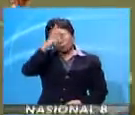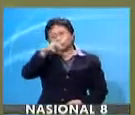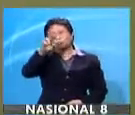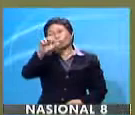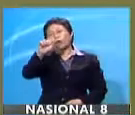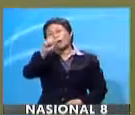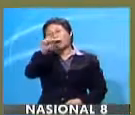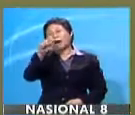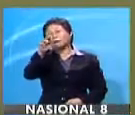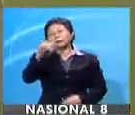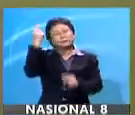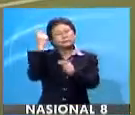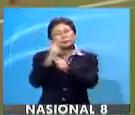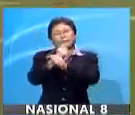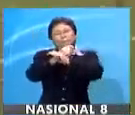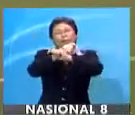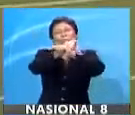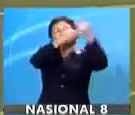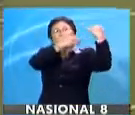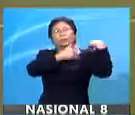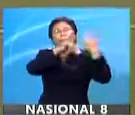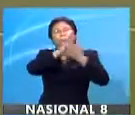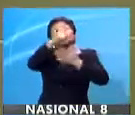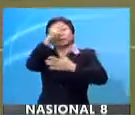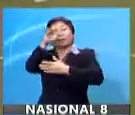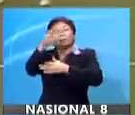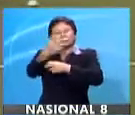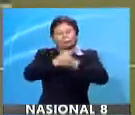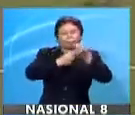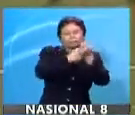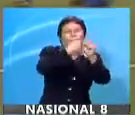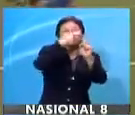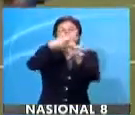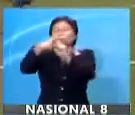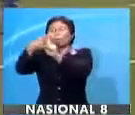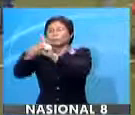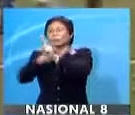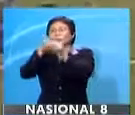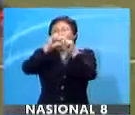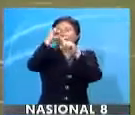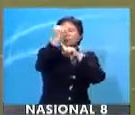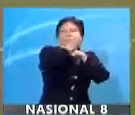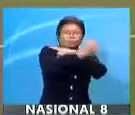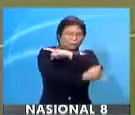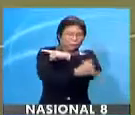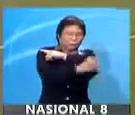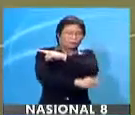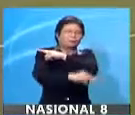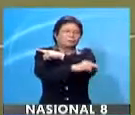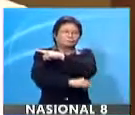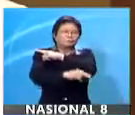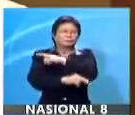Azmi tetap menegaskan beliau akan mempertahankan jawatan itu memandangkan mendapat syukuran positif daripada persatuan negeri